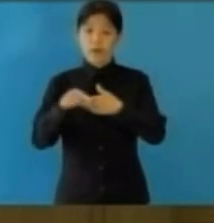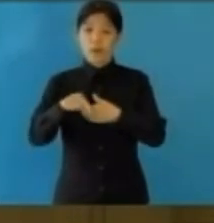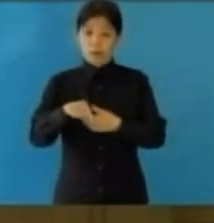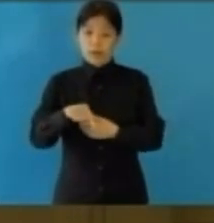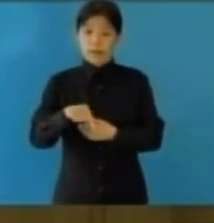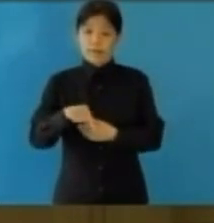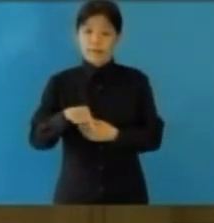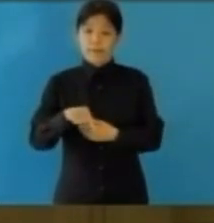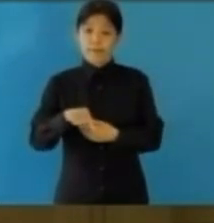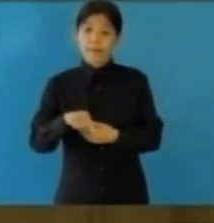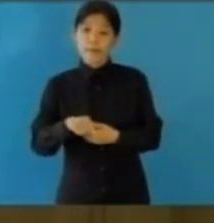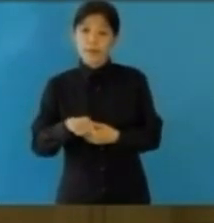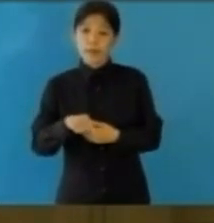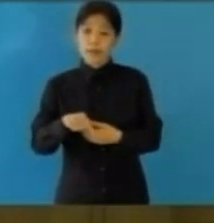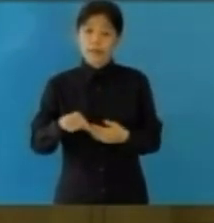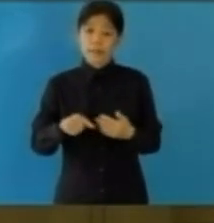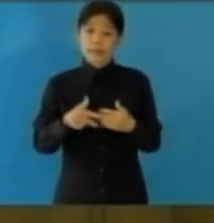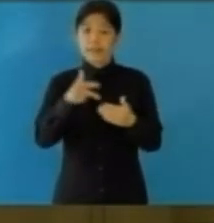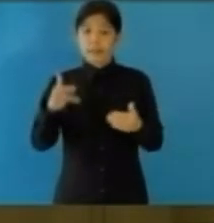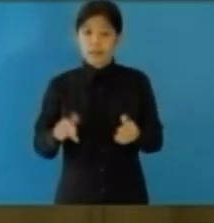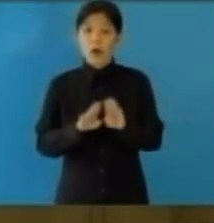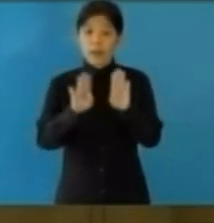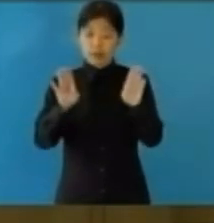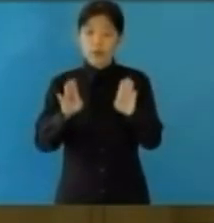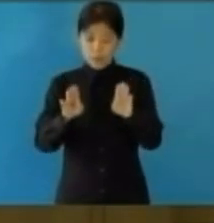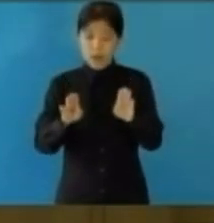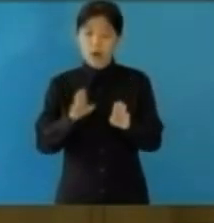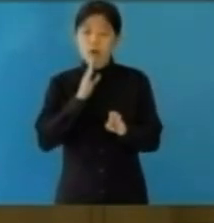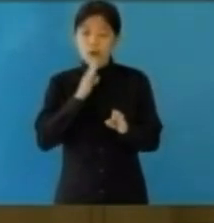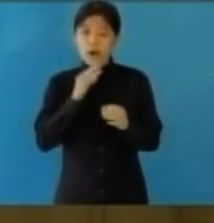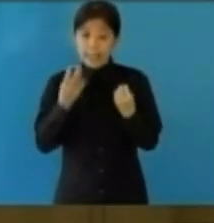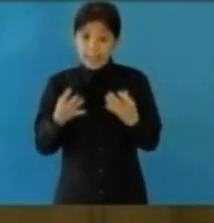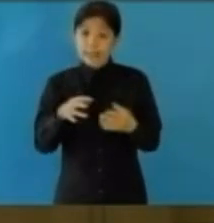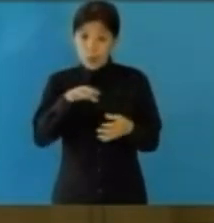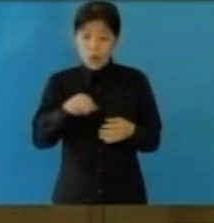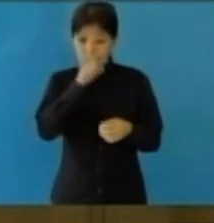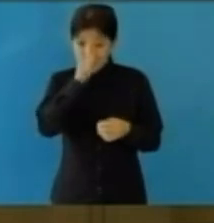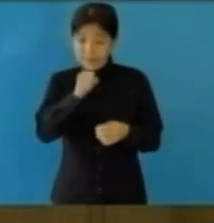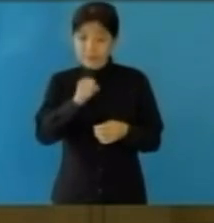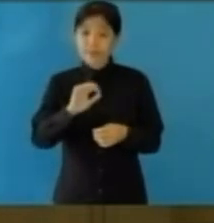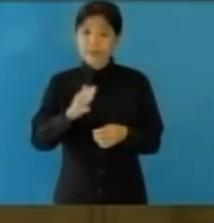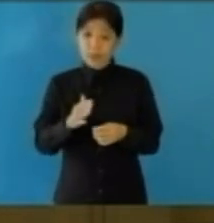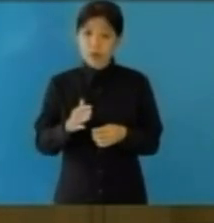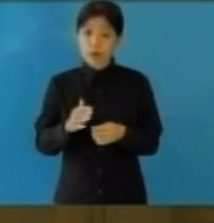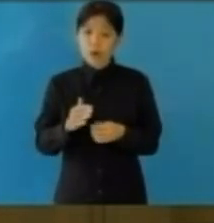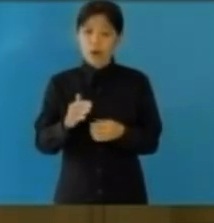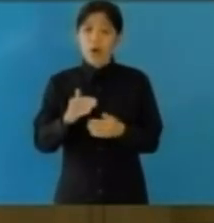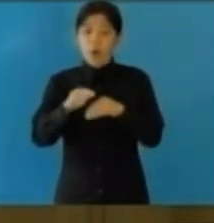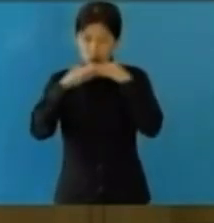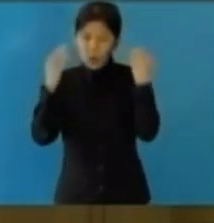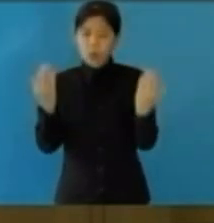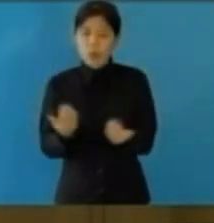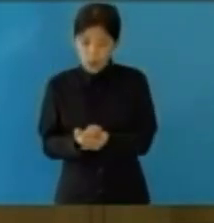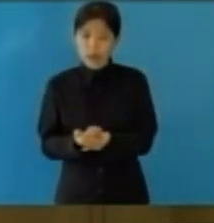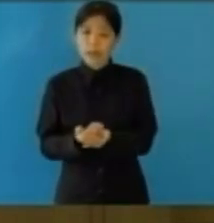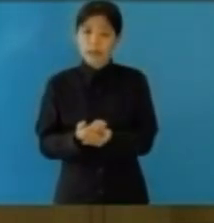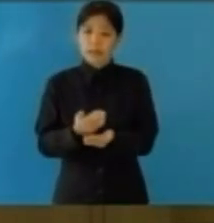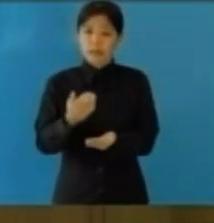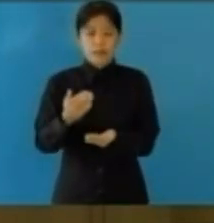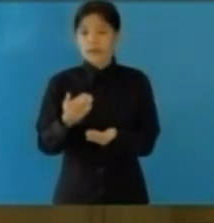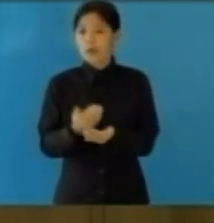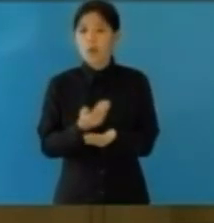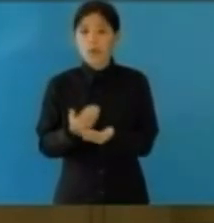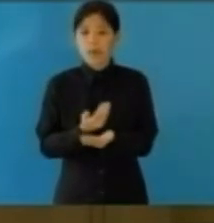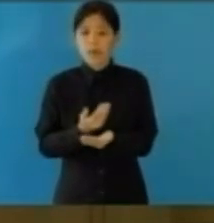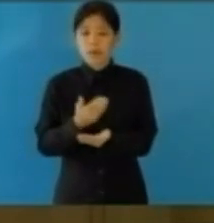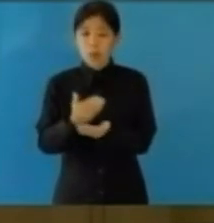して、この当該施設の解消、私は本当に喜ばしかったです。しかし、まだですね、この大半が使用されてないんですよ。で、私は、やはりこの跡